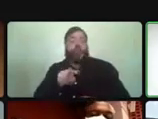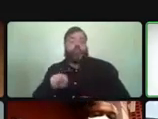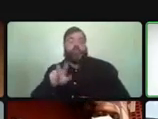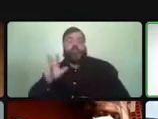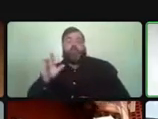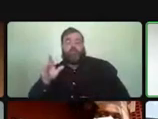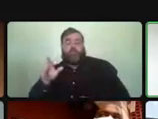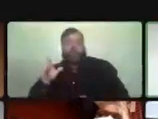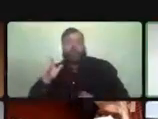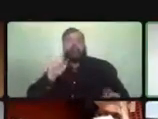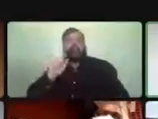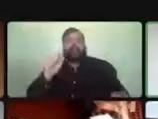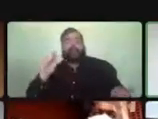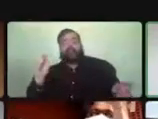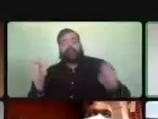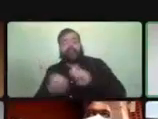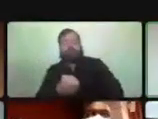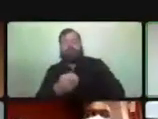Ningependa